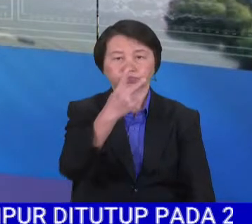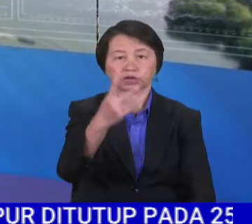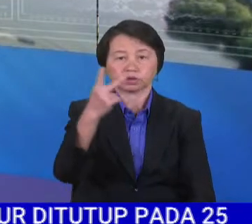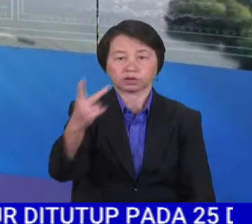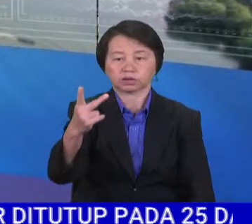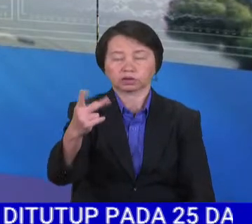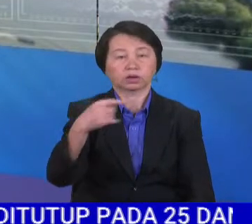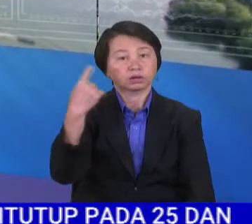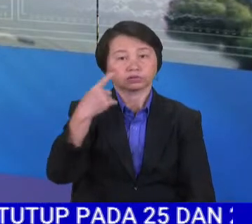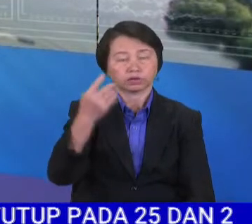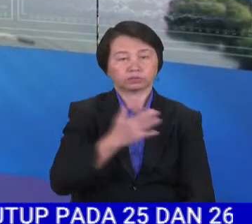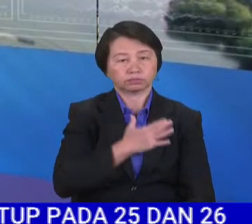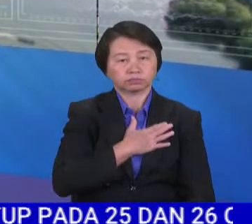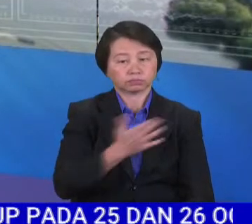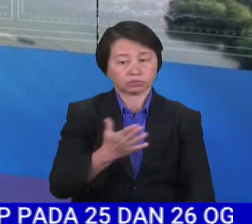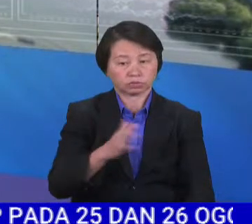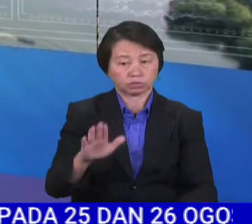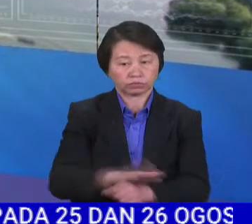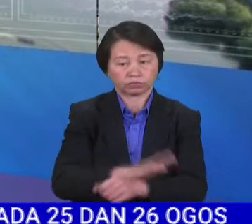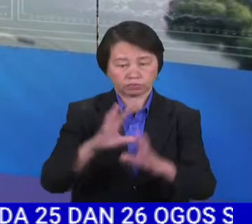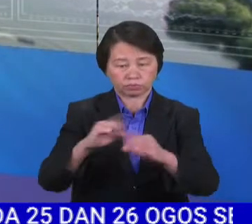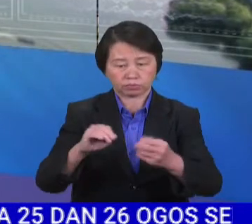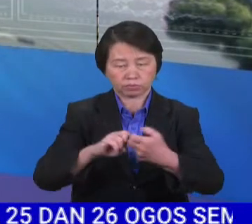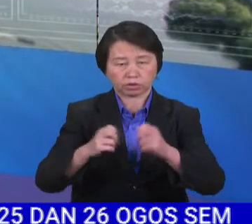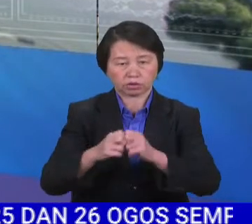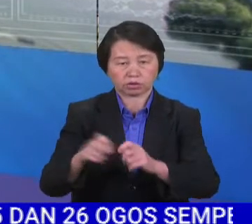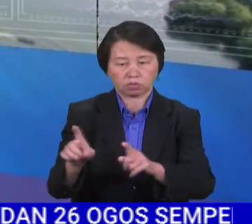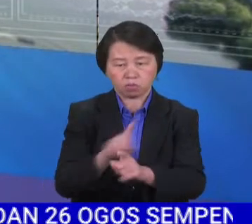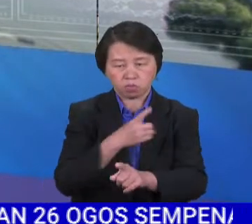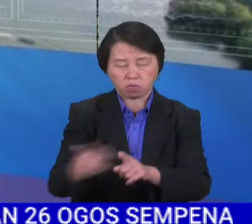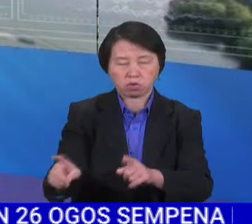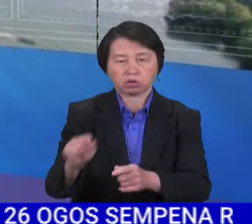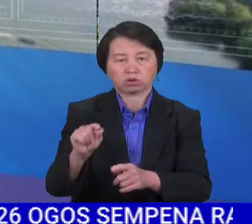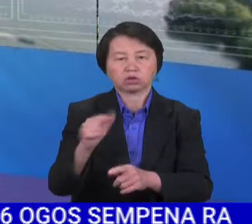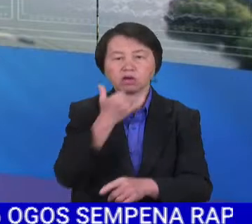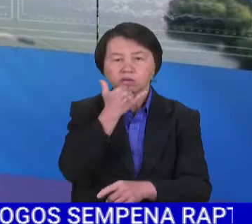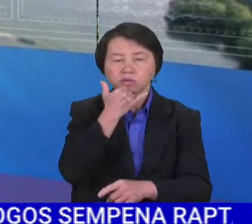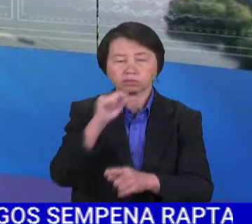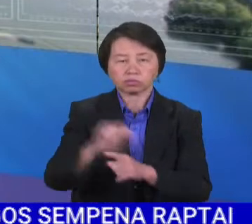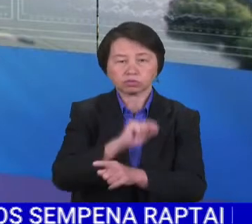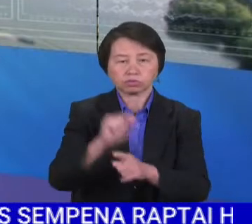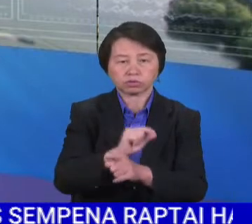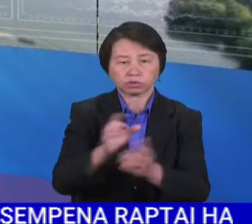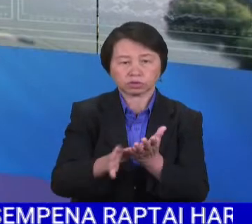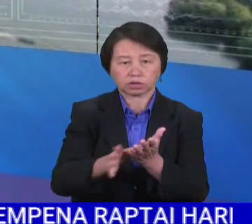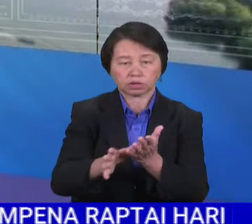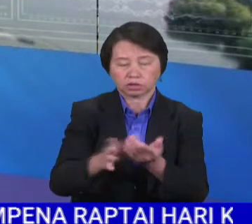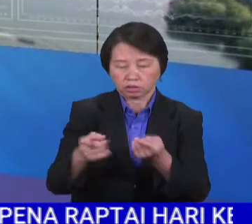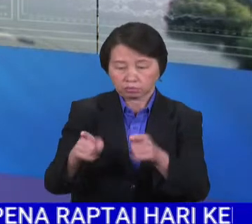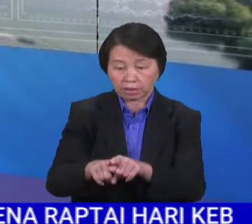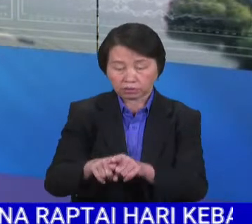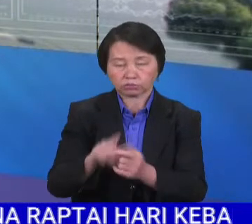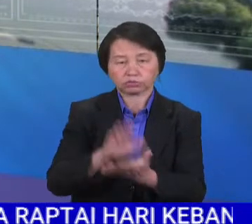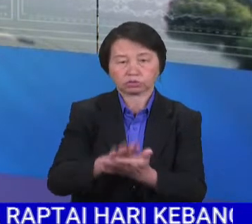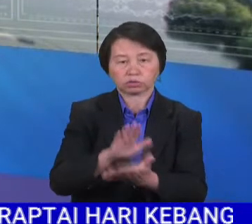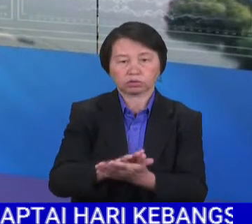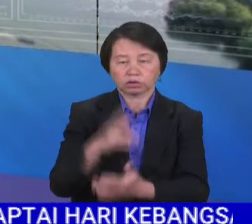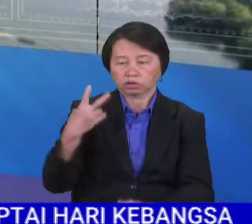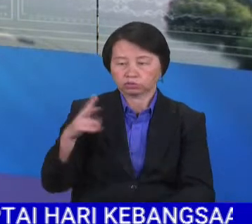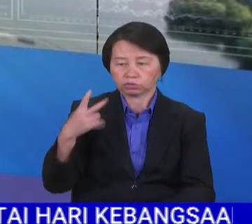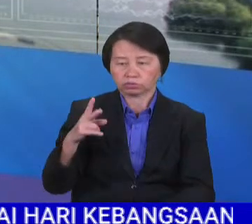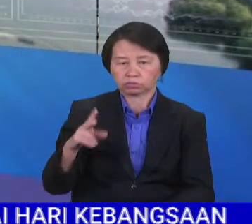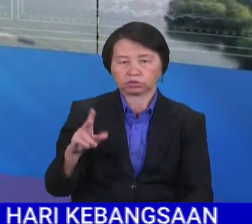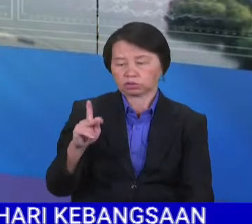Kinabalu akan sentiasa memberi komitmen penuh menangani masalah bunyi dan penyalahgunaan dadah yang berlaku di sekolah sebanyak 12 ke